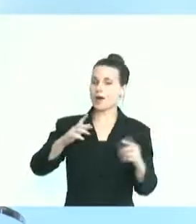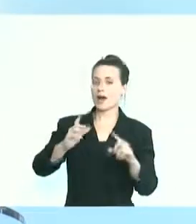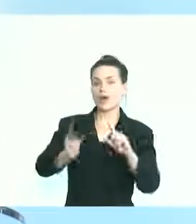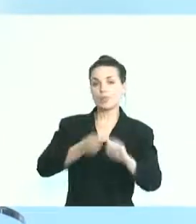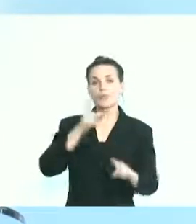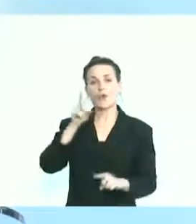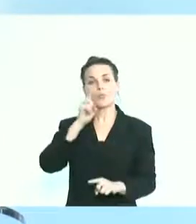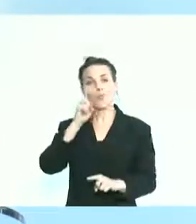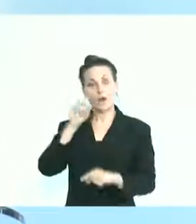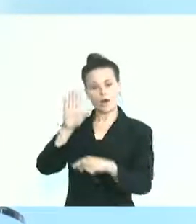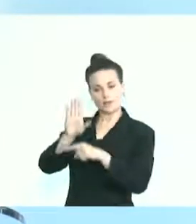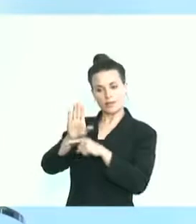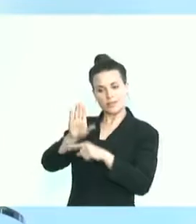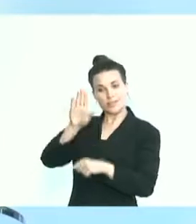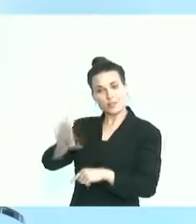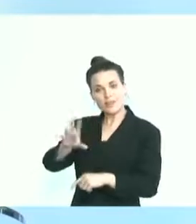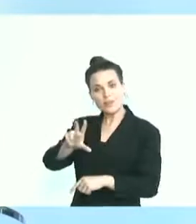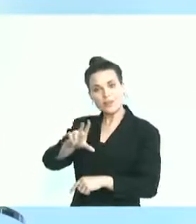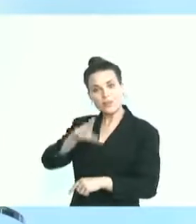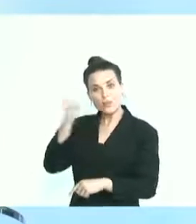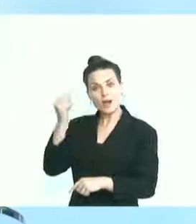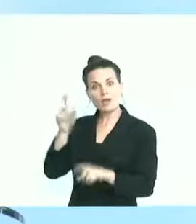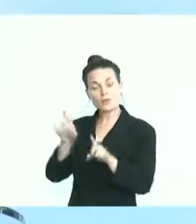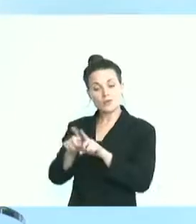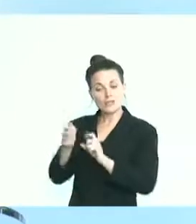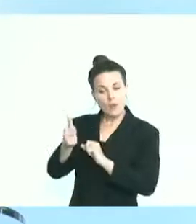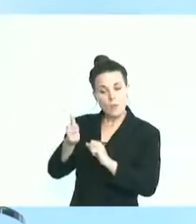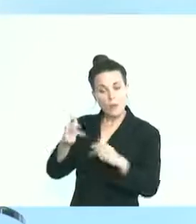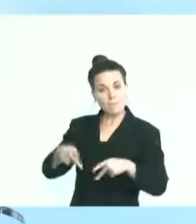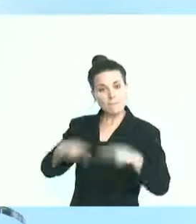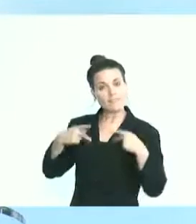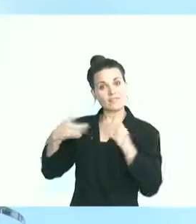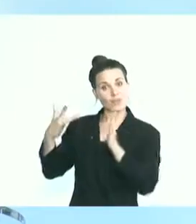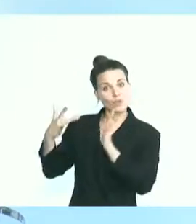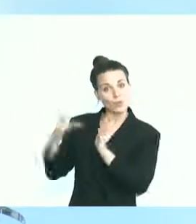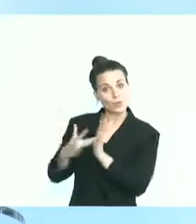aussi d'expériences qui ont été vécues. Et c'est ce qui leur donne toute leur